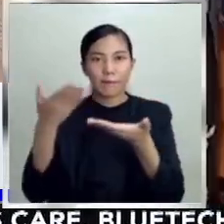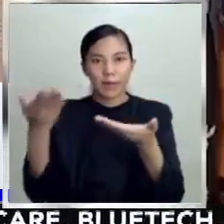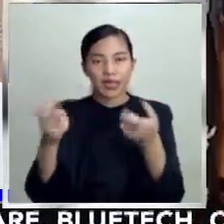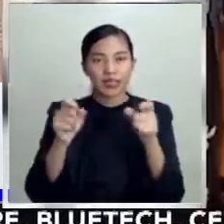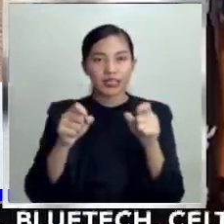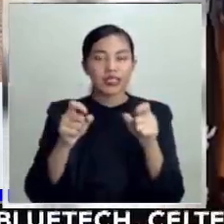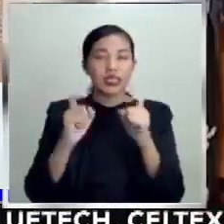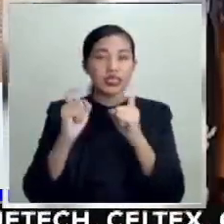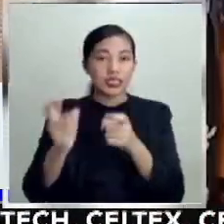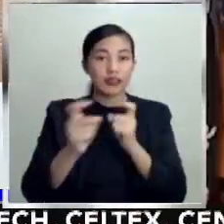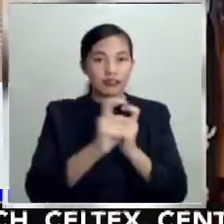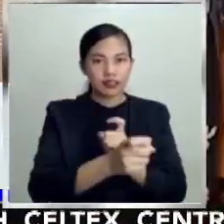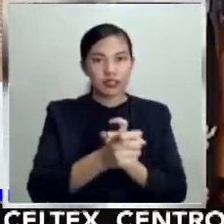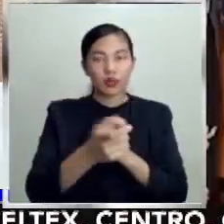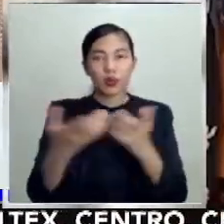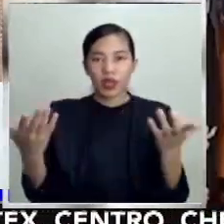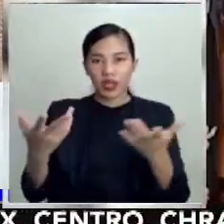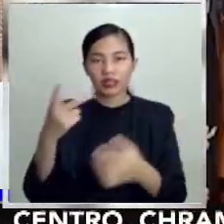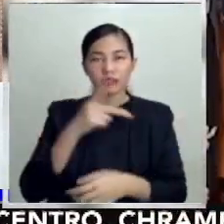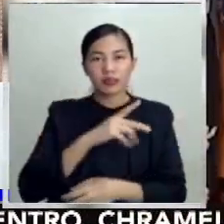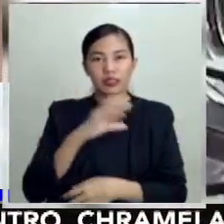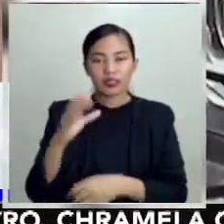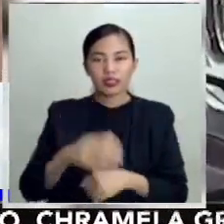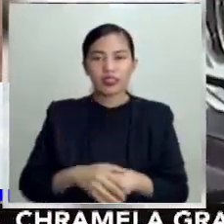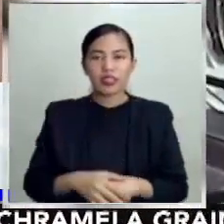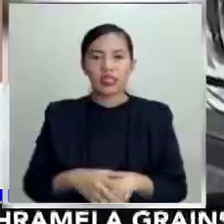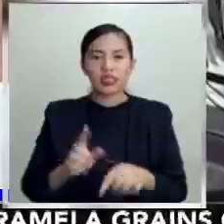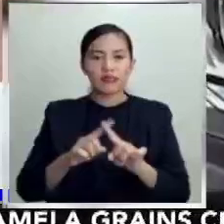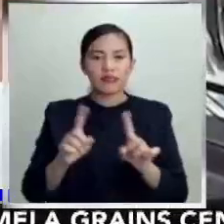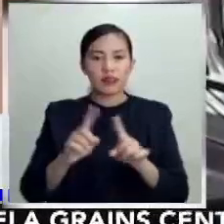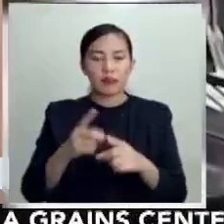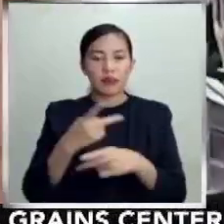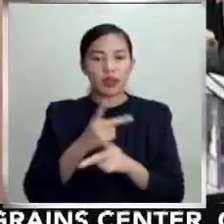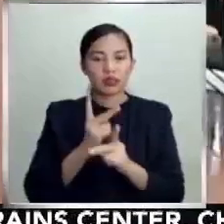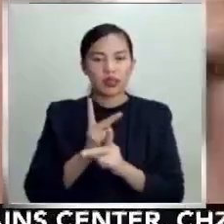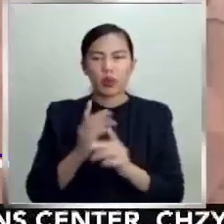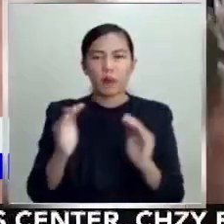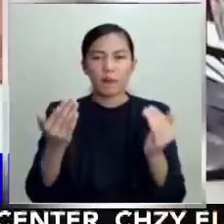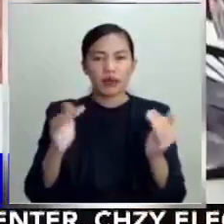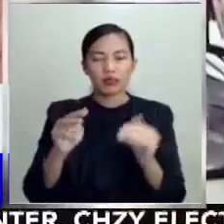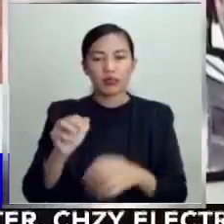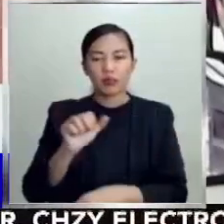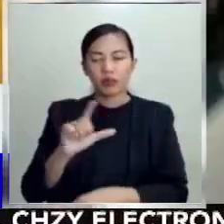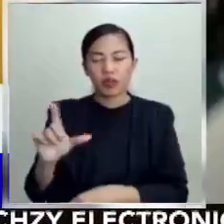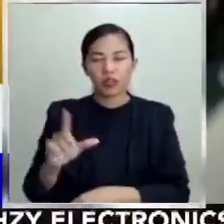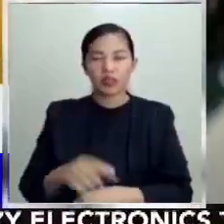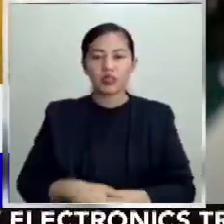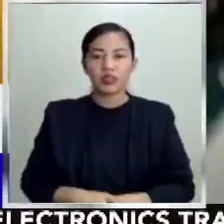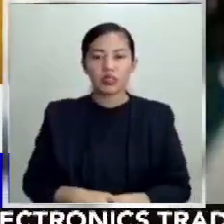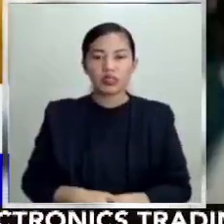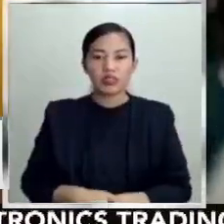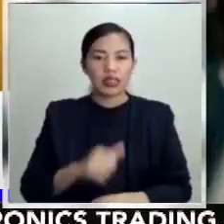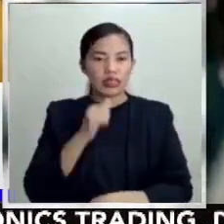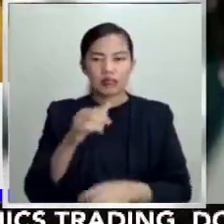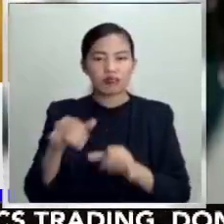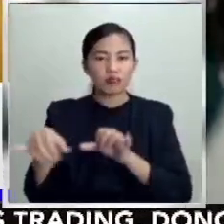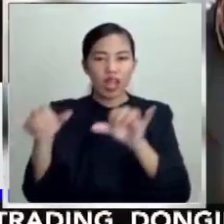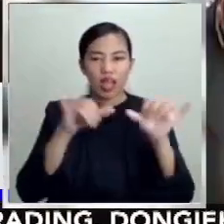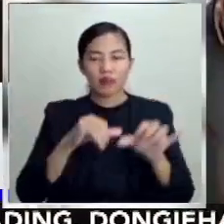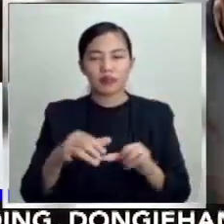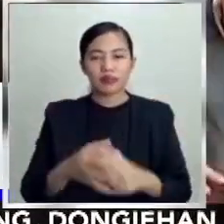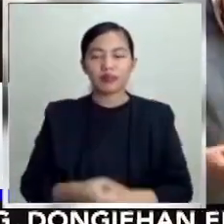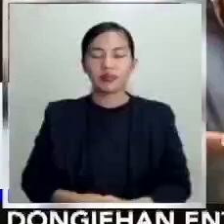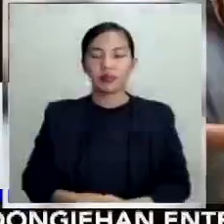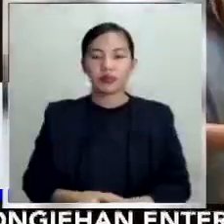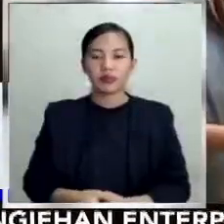Pasay. The products are different from the mall. Oo, hindi siya common. Hindi lang mamimili ang masaya